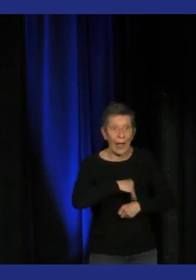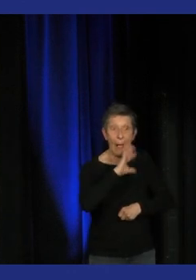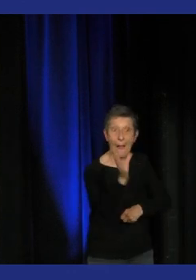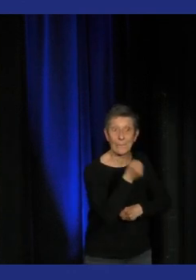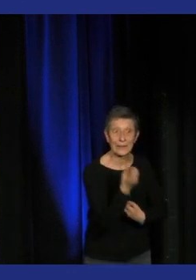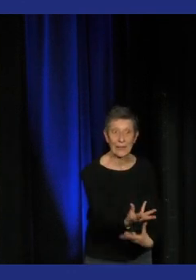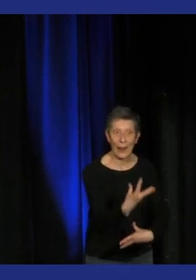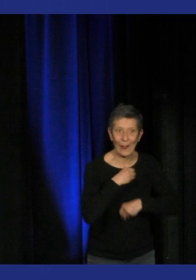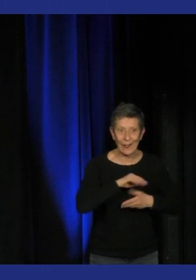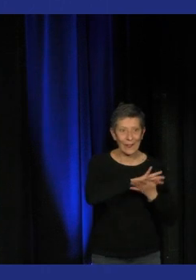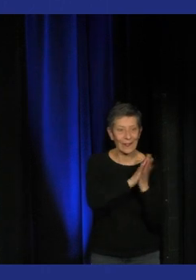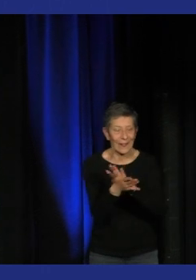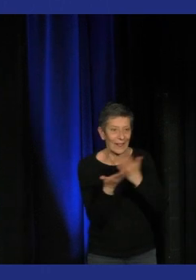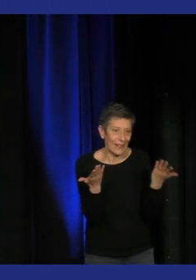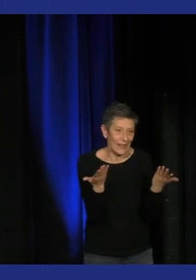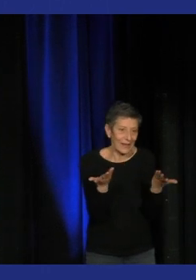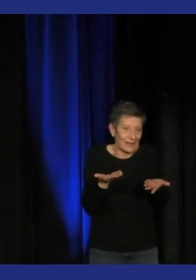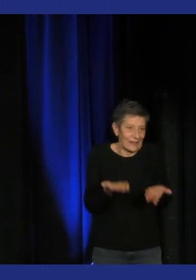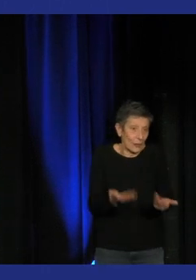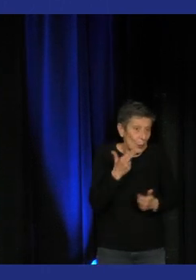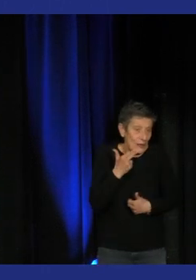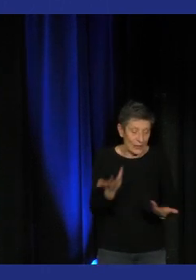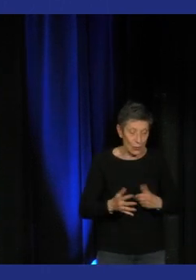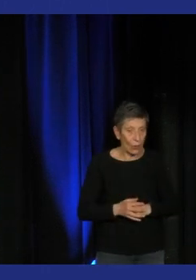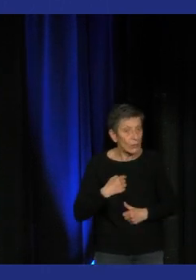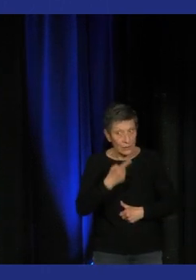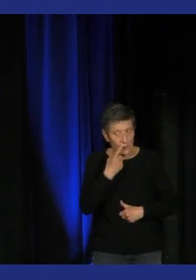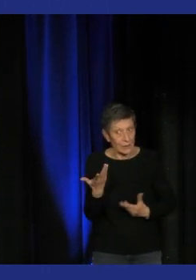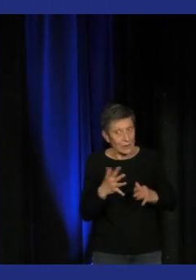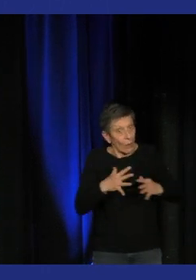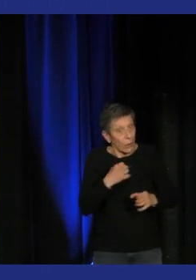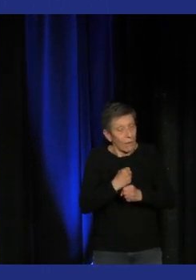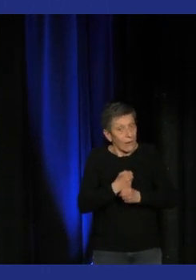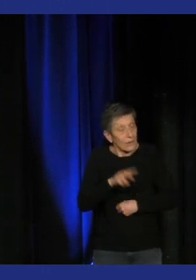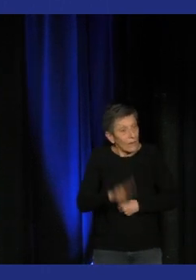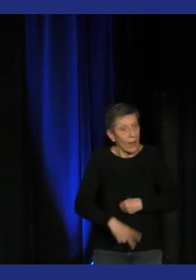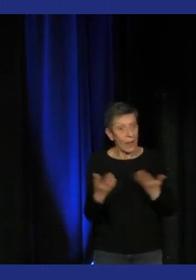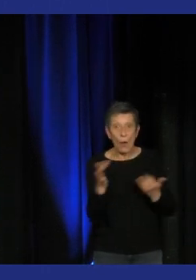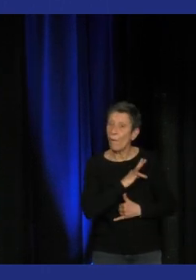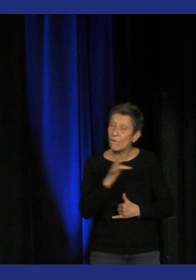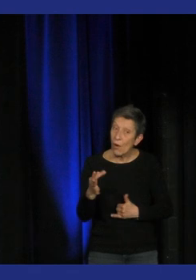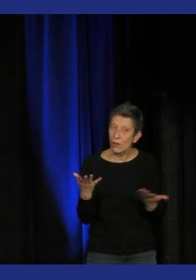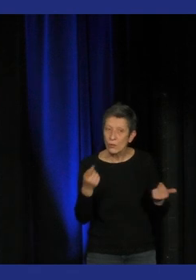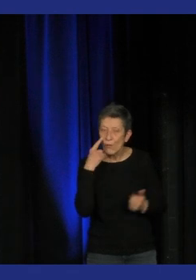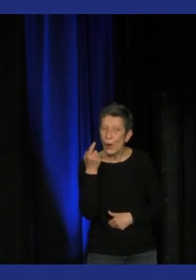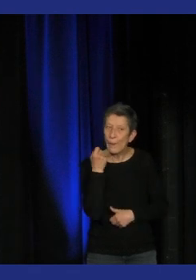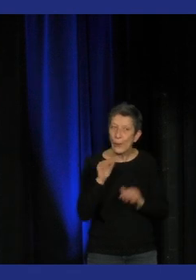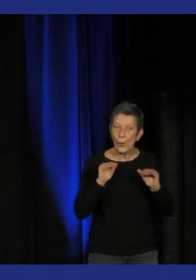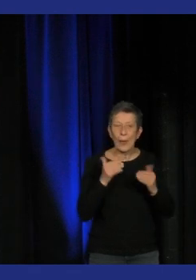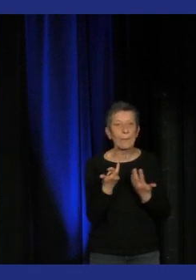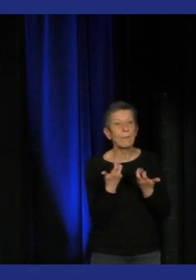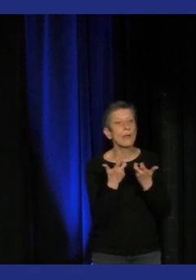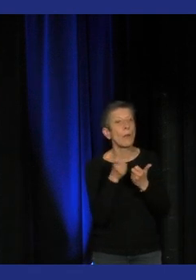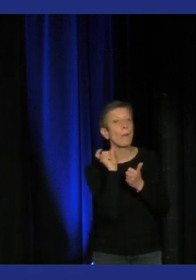travail très important. Et même si on le voit à moindre échelle en France avec justement le mot